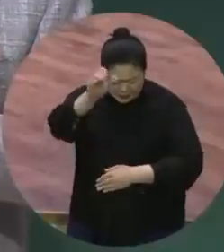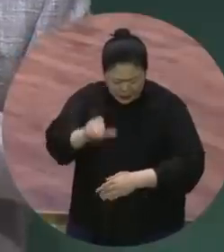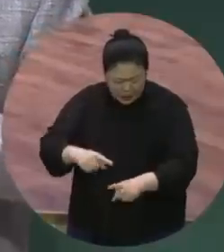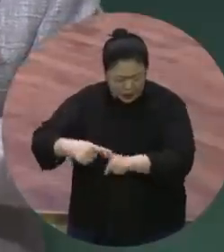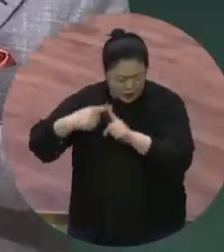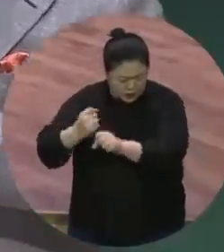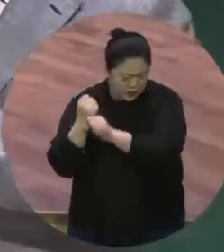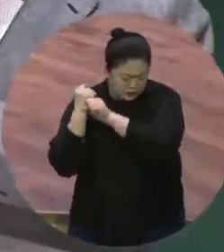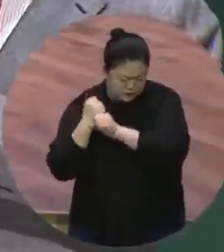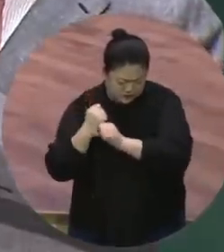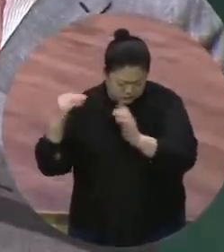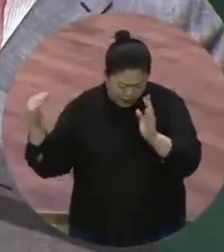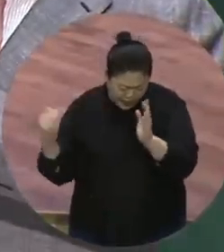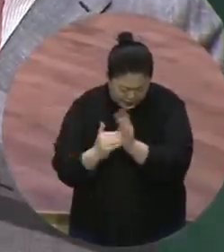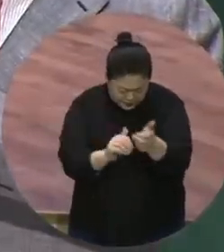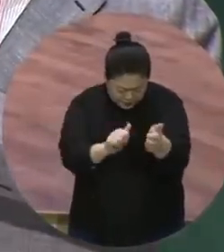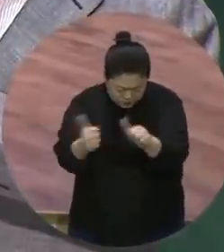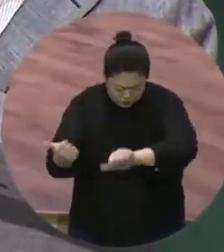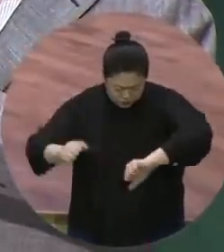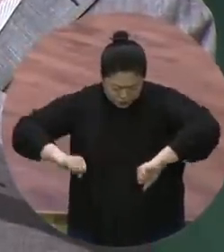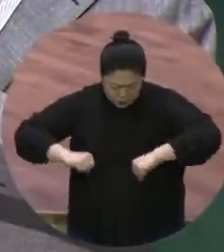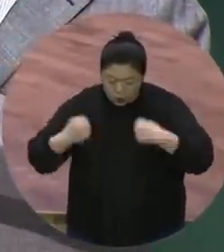죽기까지 복종하셨으니.